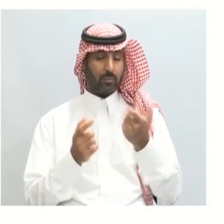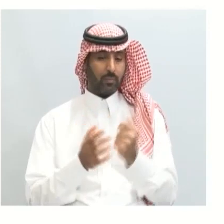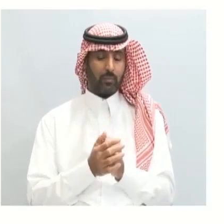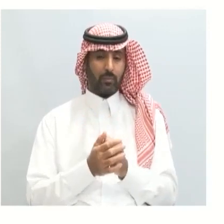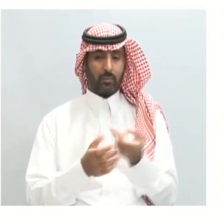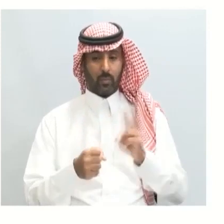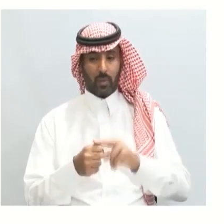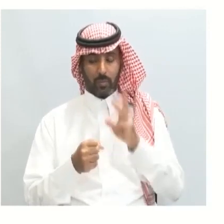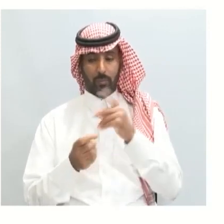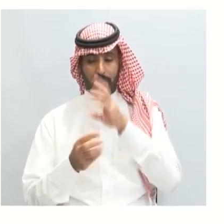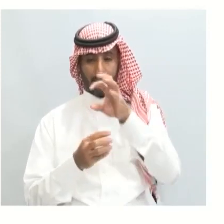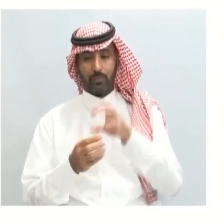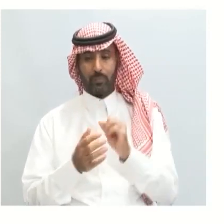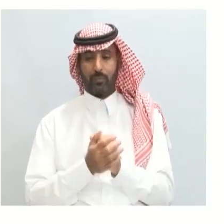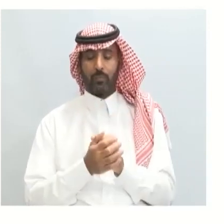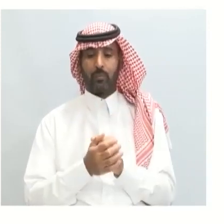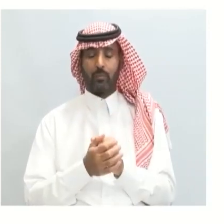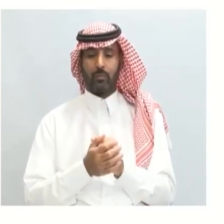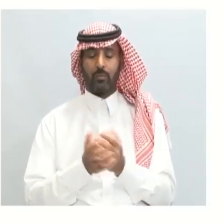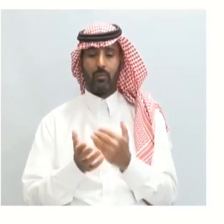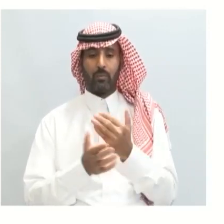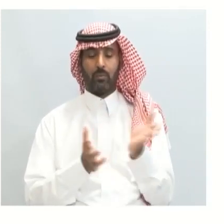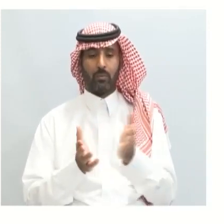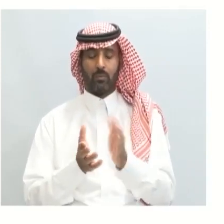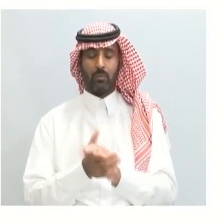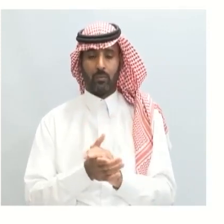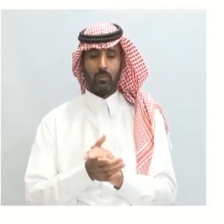وعوض بالقيم المعروفه في المعادله التي